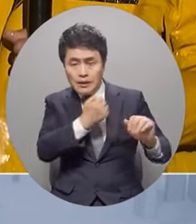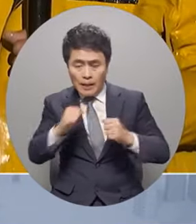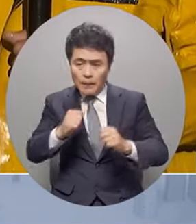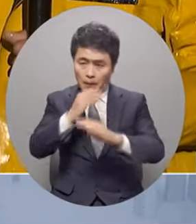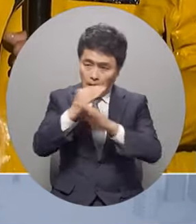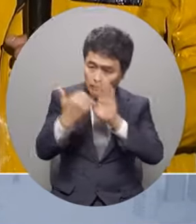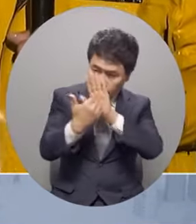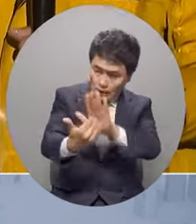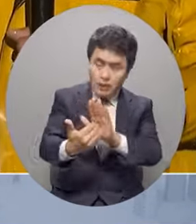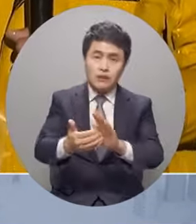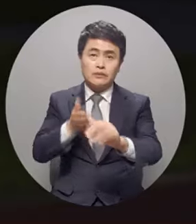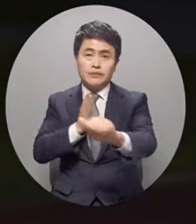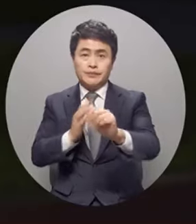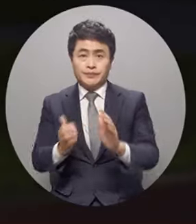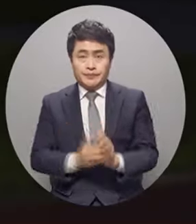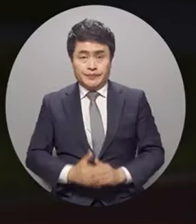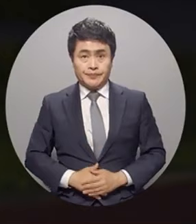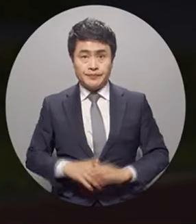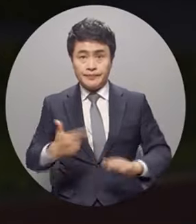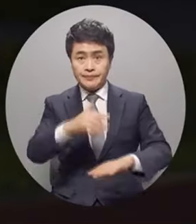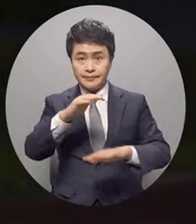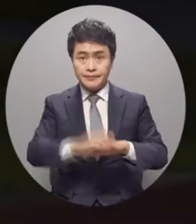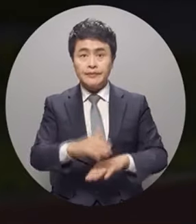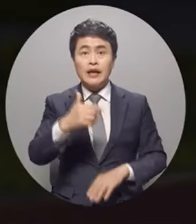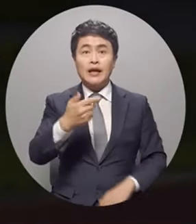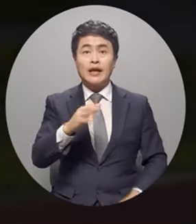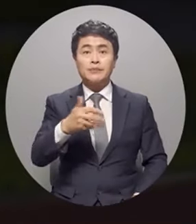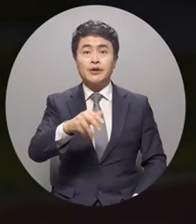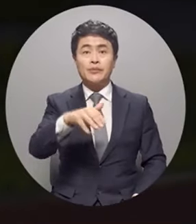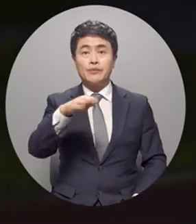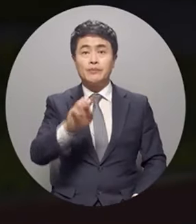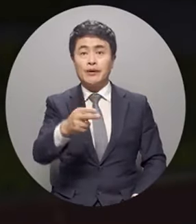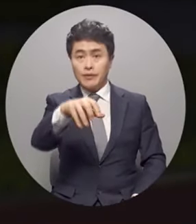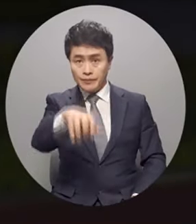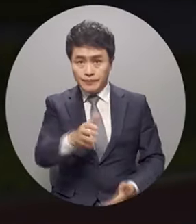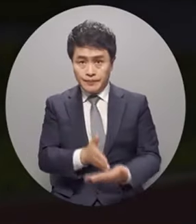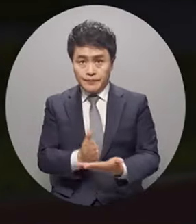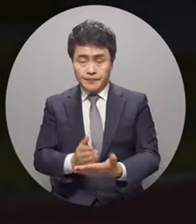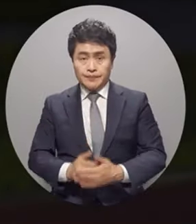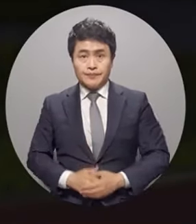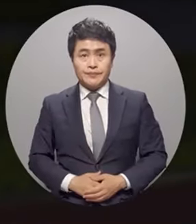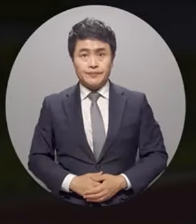통제해달라고 요청했습니다. 지금까지 대전 갑천변에서 MBC 뉴스 김성국입니다.